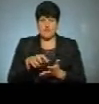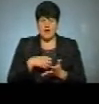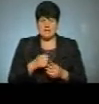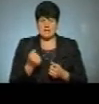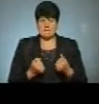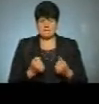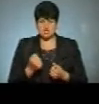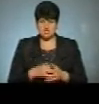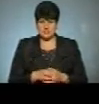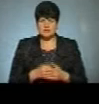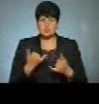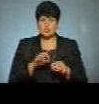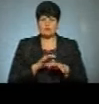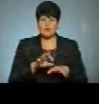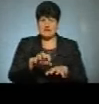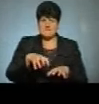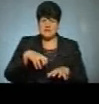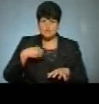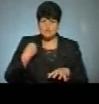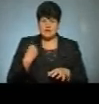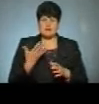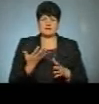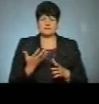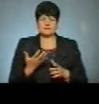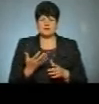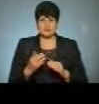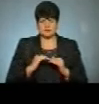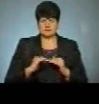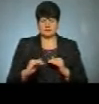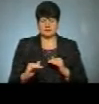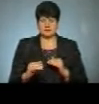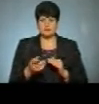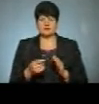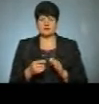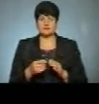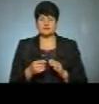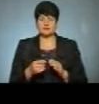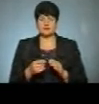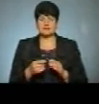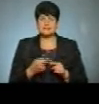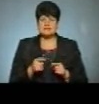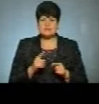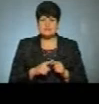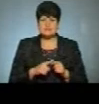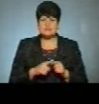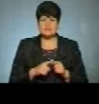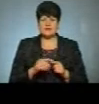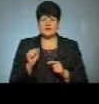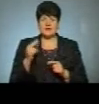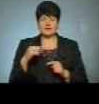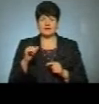Сьогодні буде проводитися фрезерування і влаштування верхнього шару дорожнього одягу вузької частини Руської. Це від Адідасу